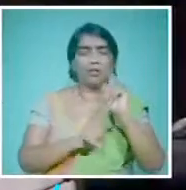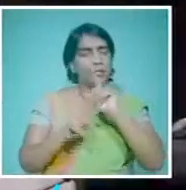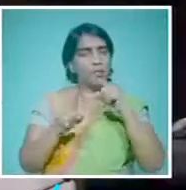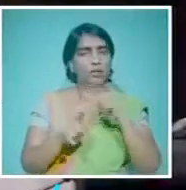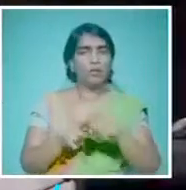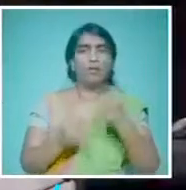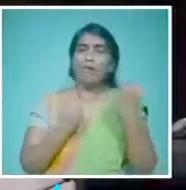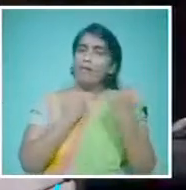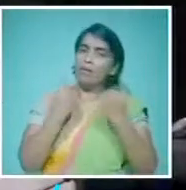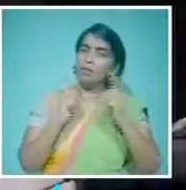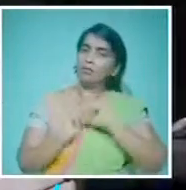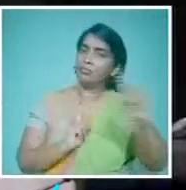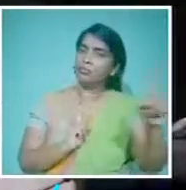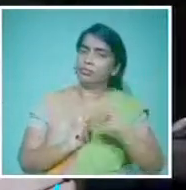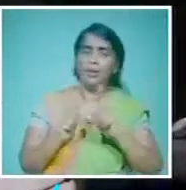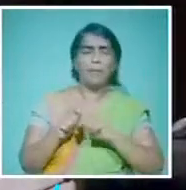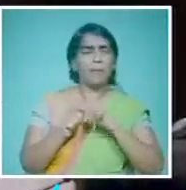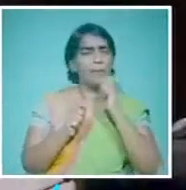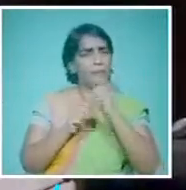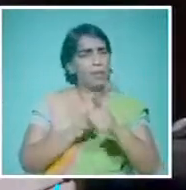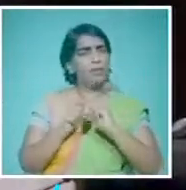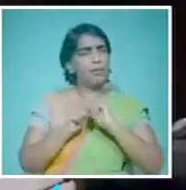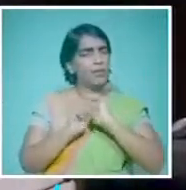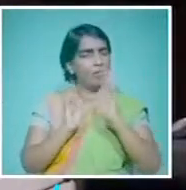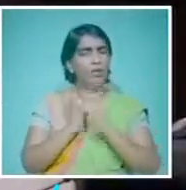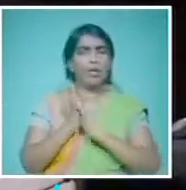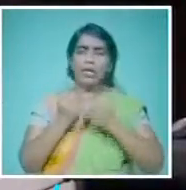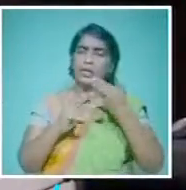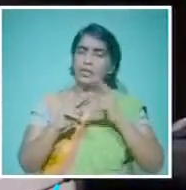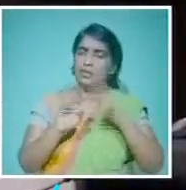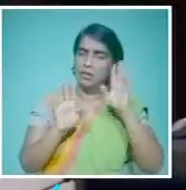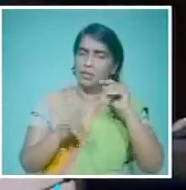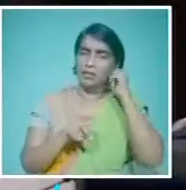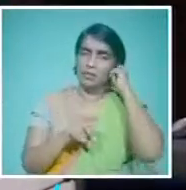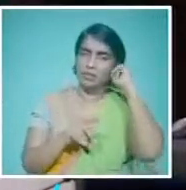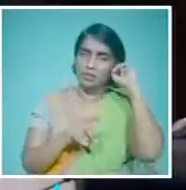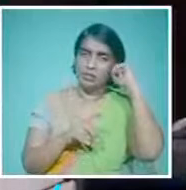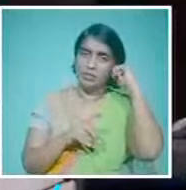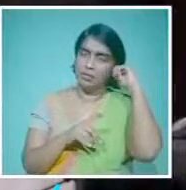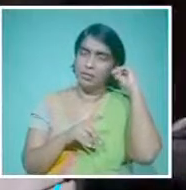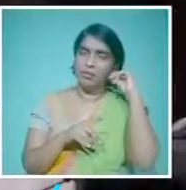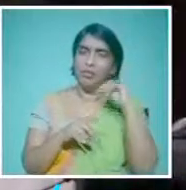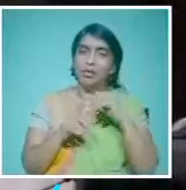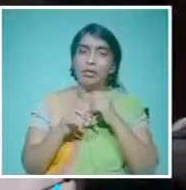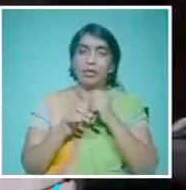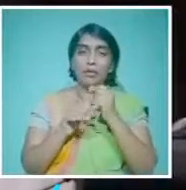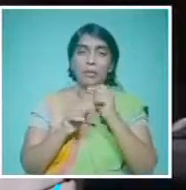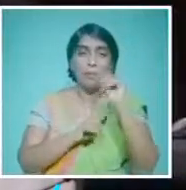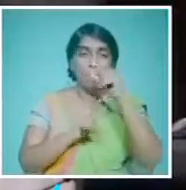යාන වාහන ටික යනවා මුදල් වෙන් වෙනවා නිලධාරි ඉන්නවා මහජන නියෝජිතයෝ නැහැ